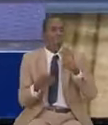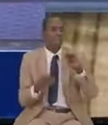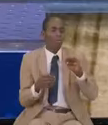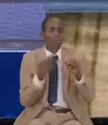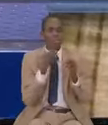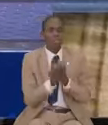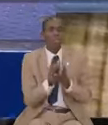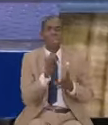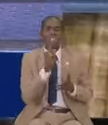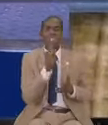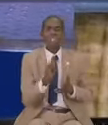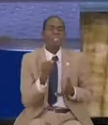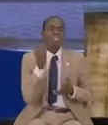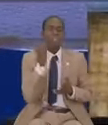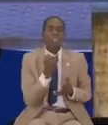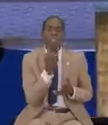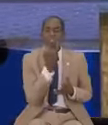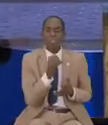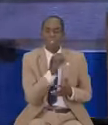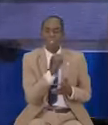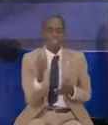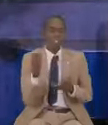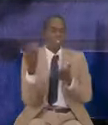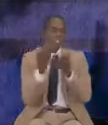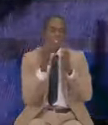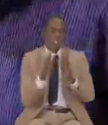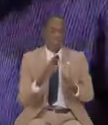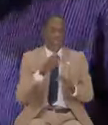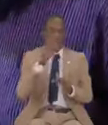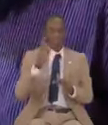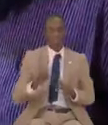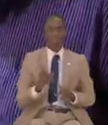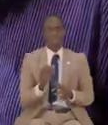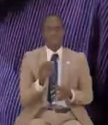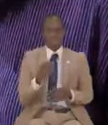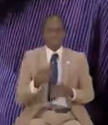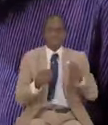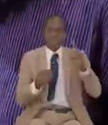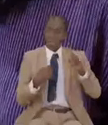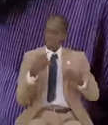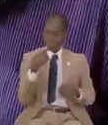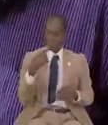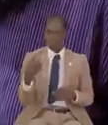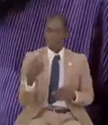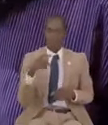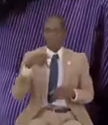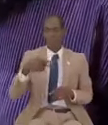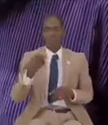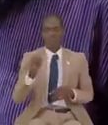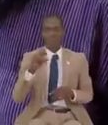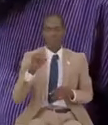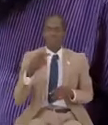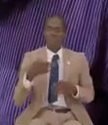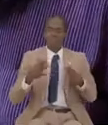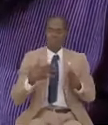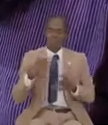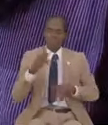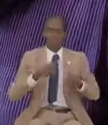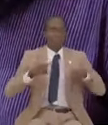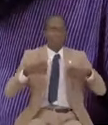est-il un esclave acheté il nous a appelé Fils que je lui ai dit laisse mon peuple à partir maintenant